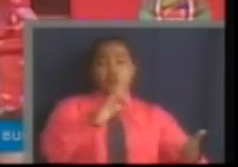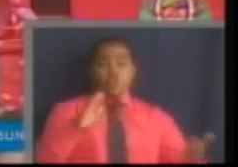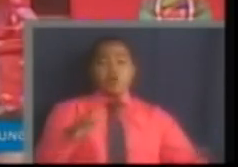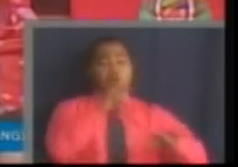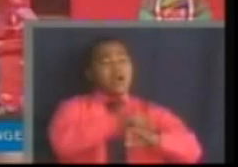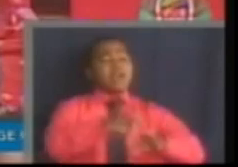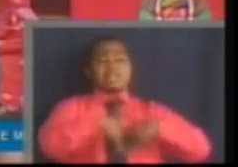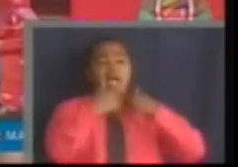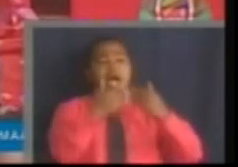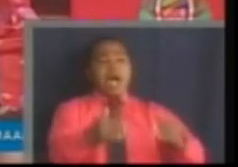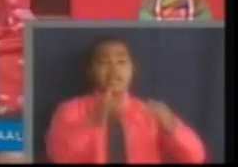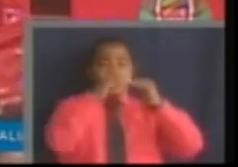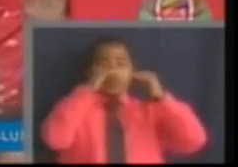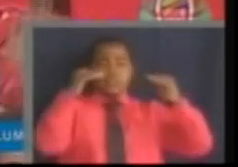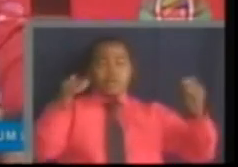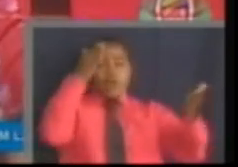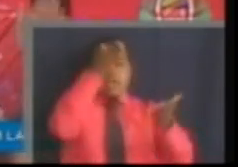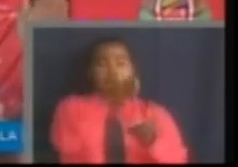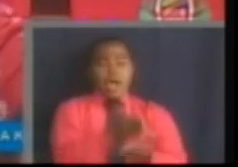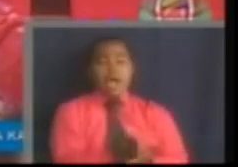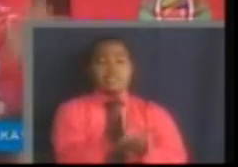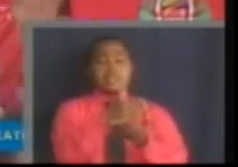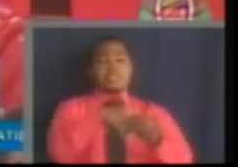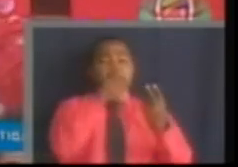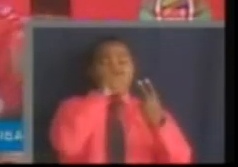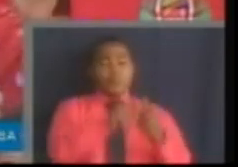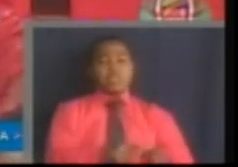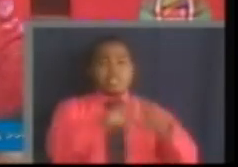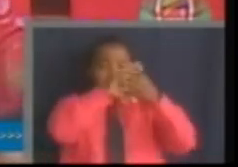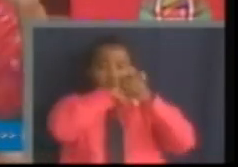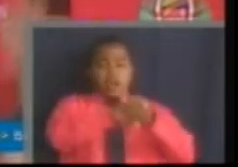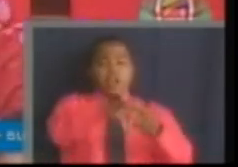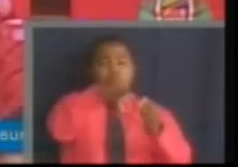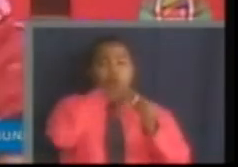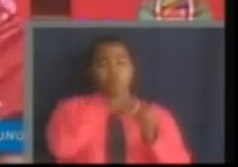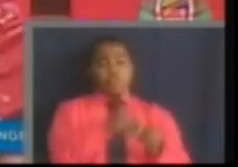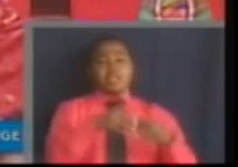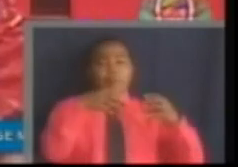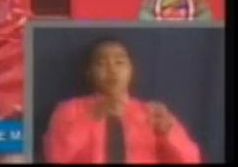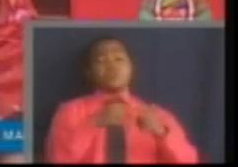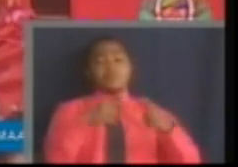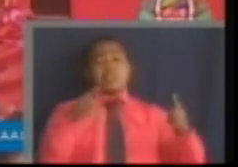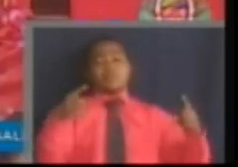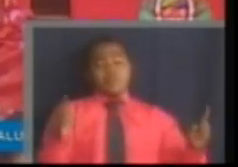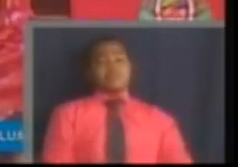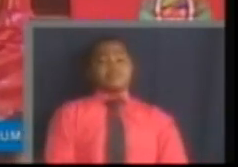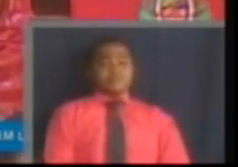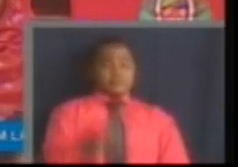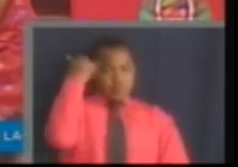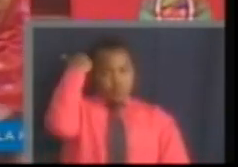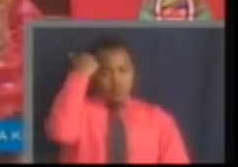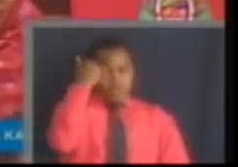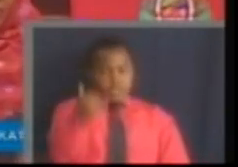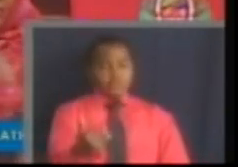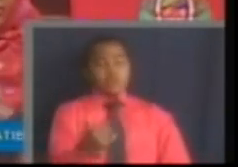usawa na haki sawa za pande mbili za muungano na makundi mbalimbali yanayowakilishwa kwenye bunge hili. Mheshimiwa mwenyekiti,